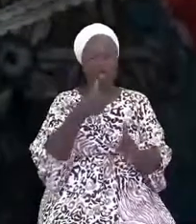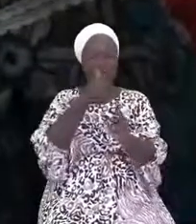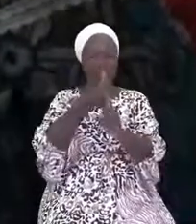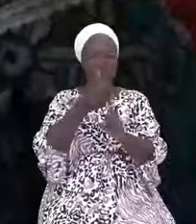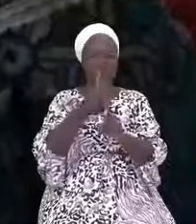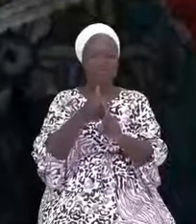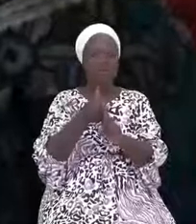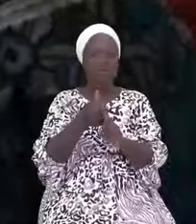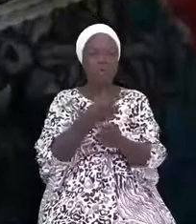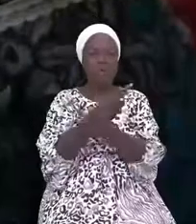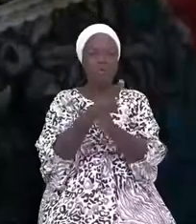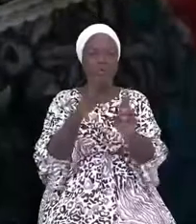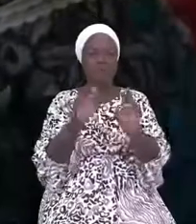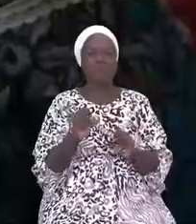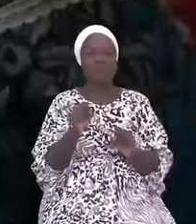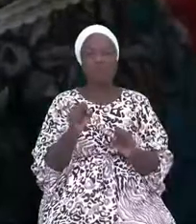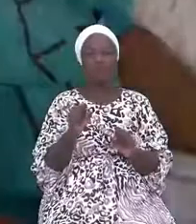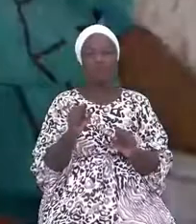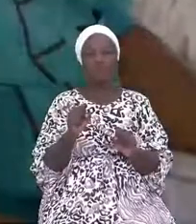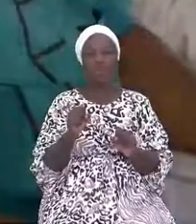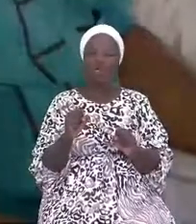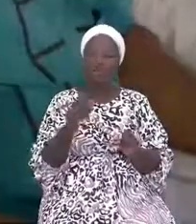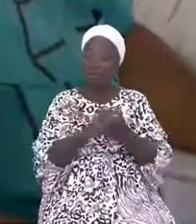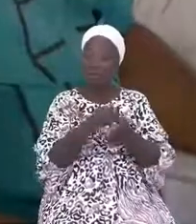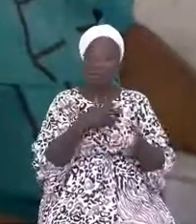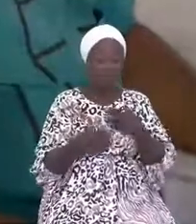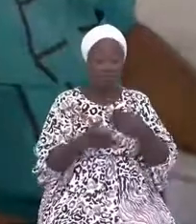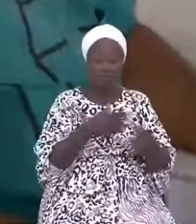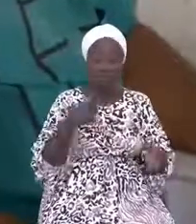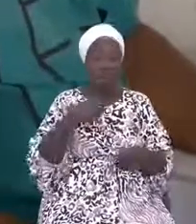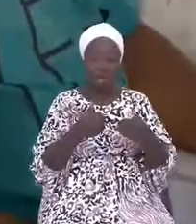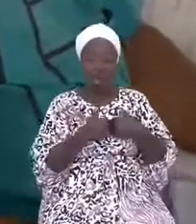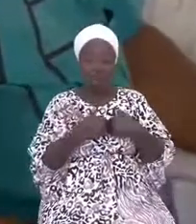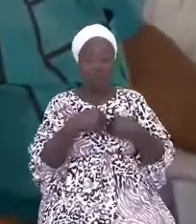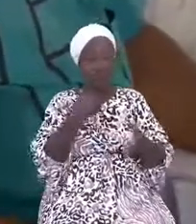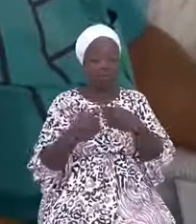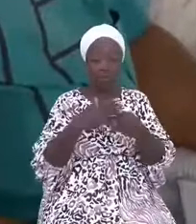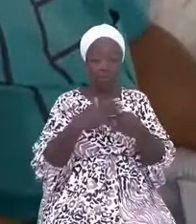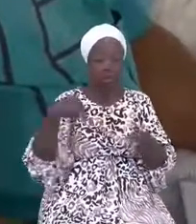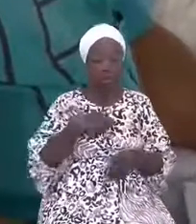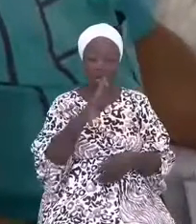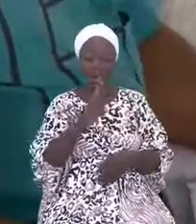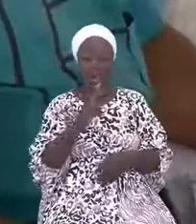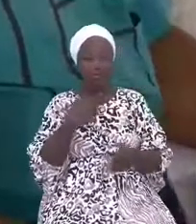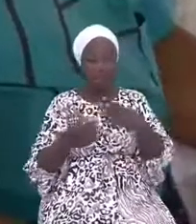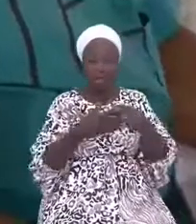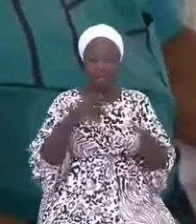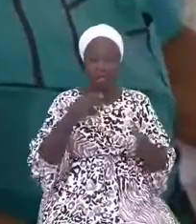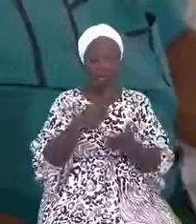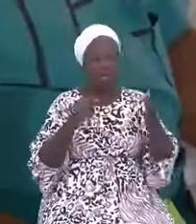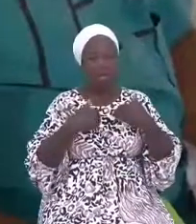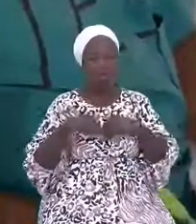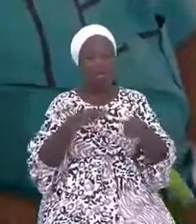Qui que nous soyons, quelque soit ce que nous avons, quelque soit ce que nous avons pu faire,